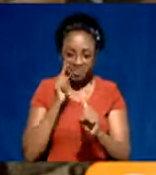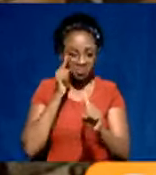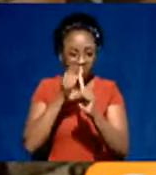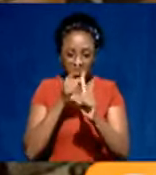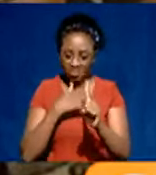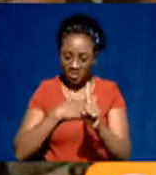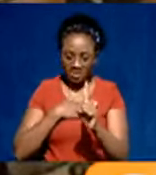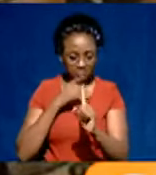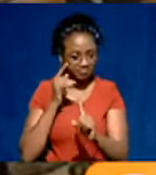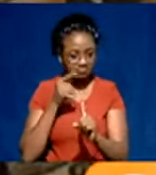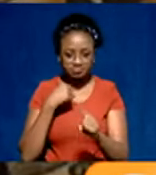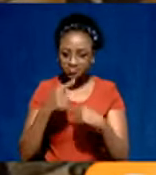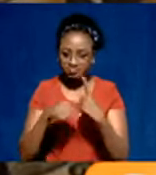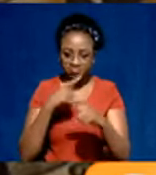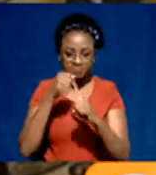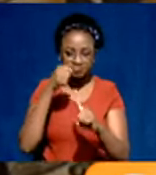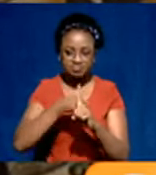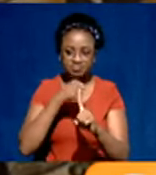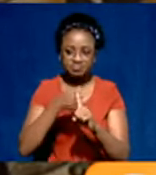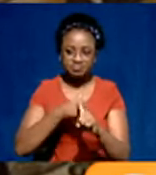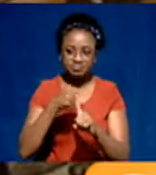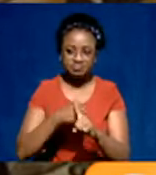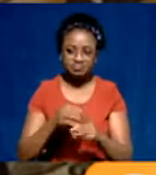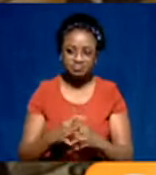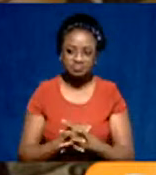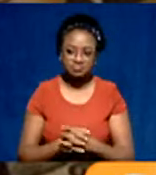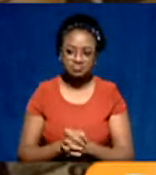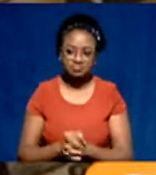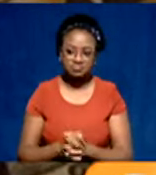alama. Haya. Na